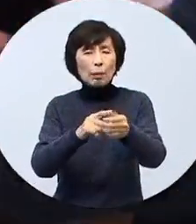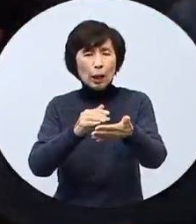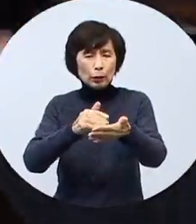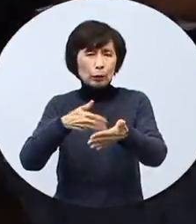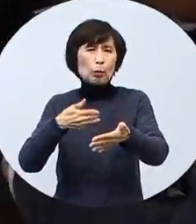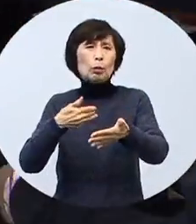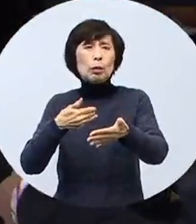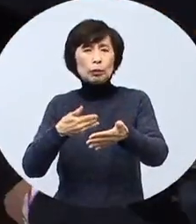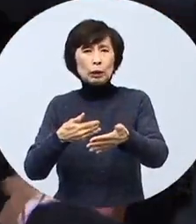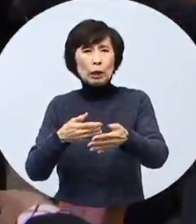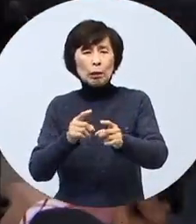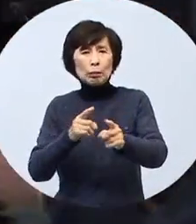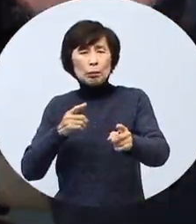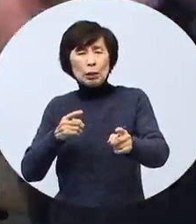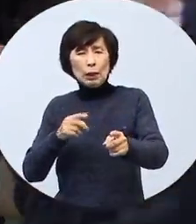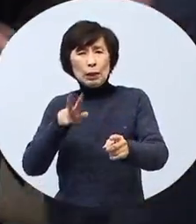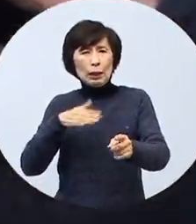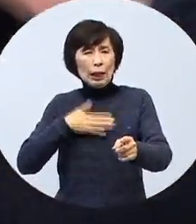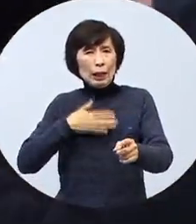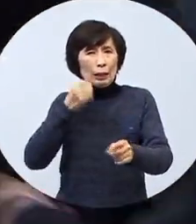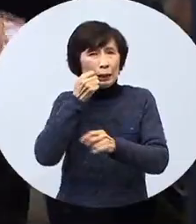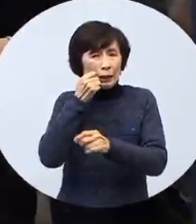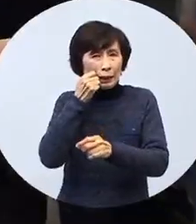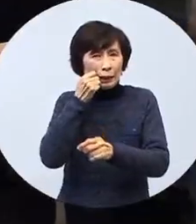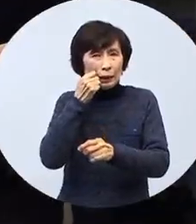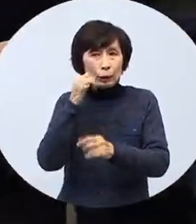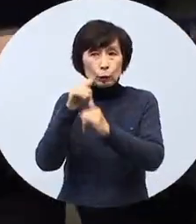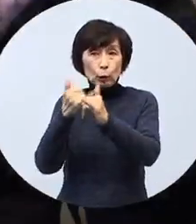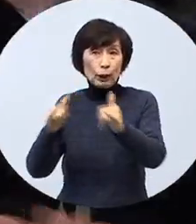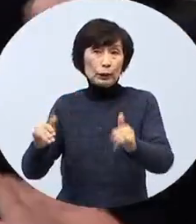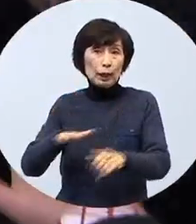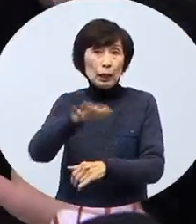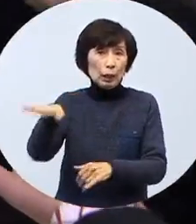思いをしたという障害者の方もいました。